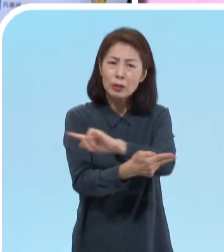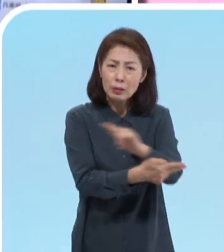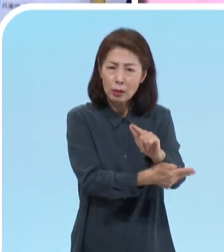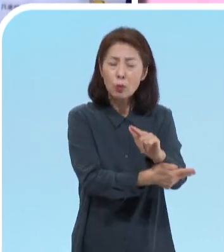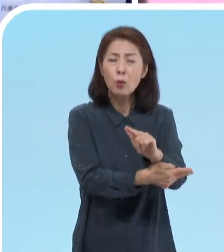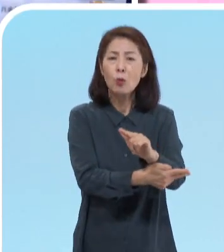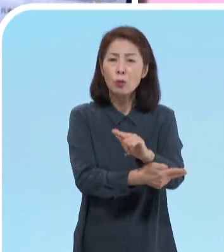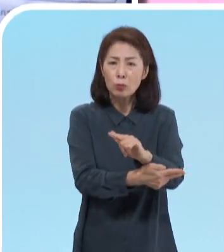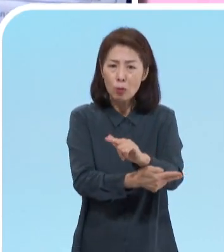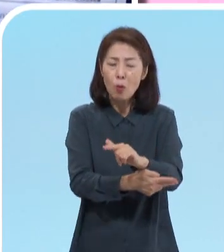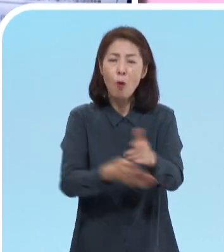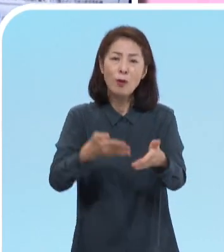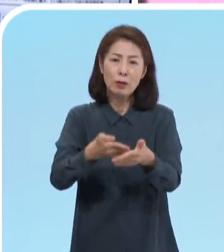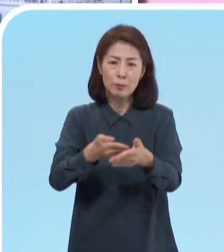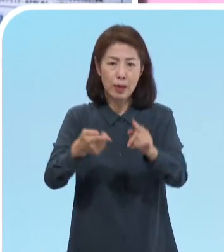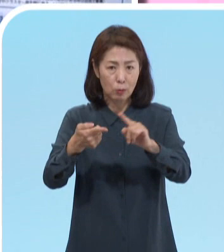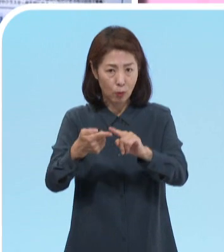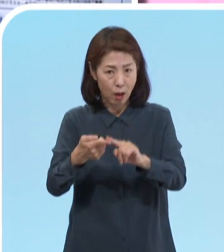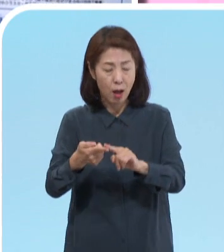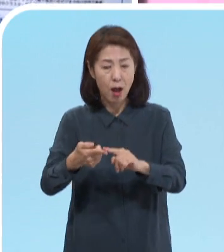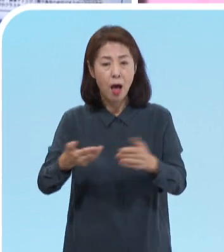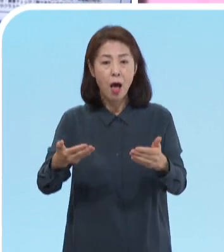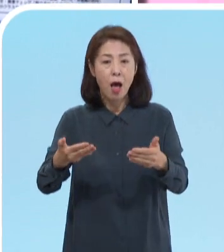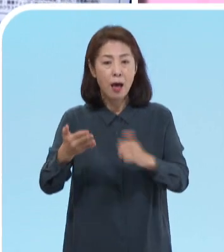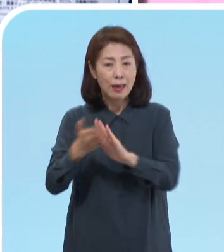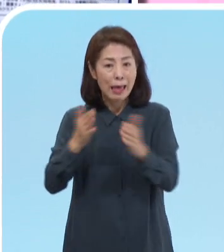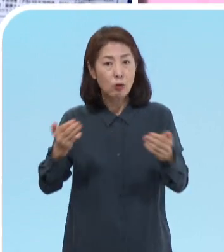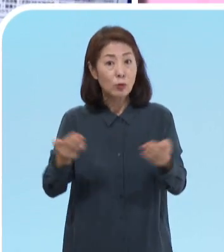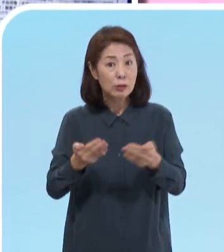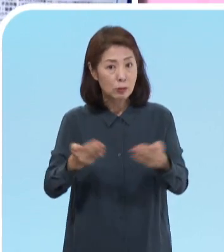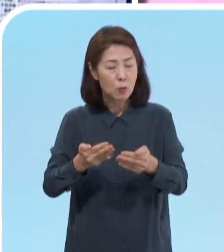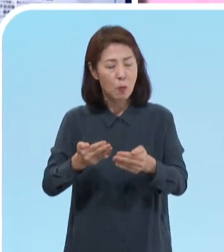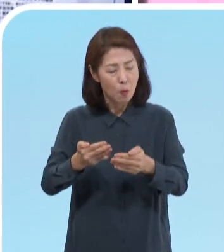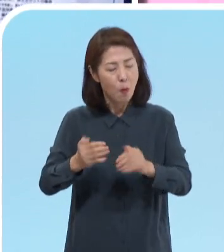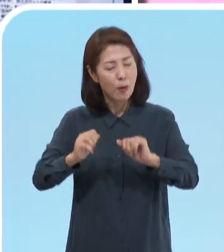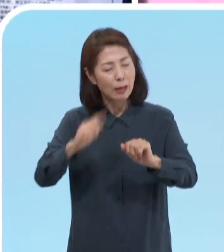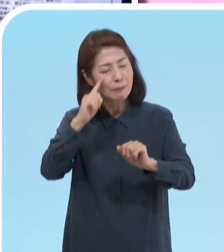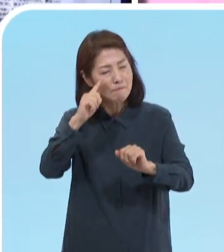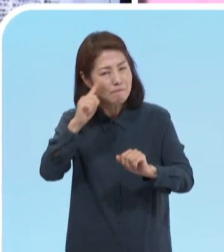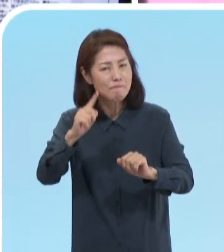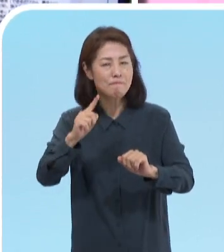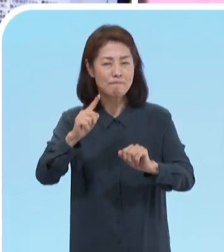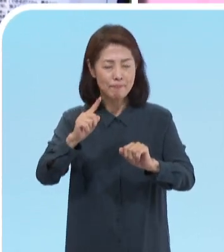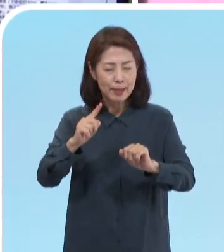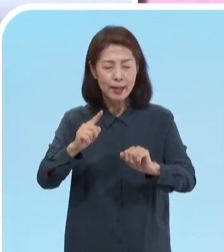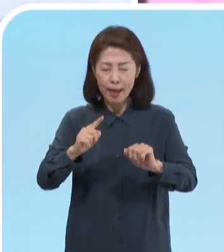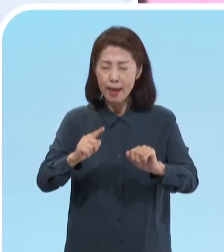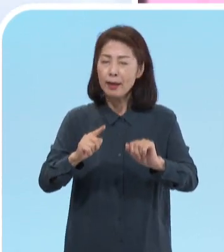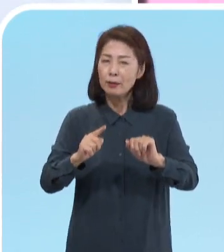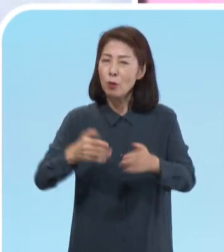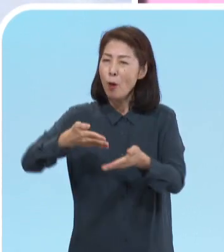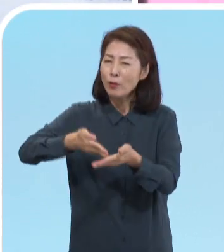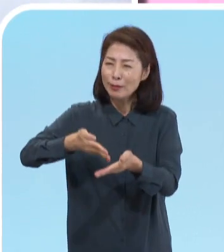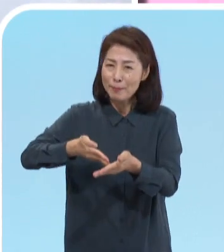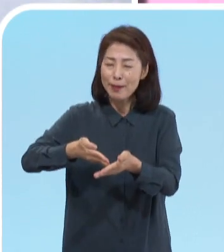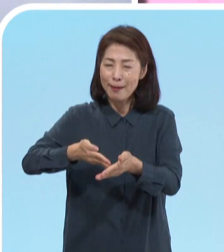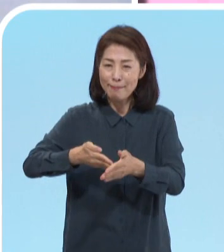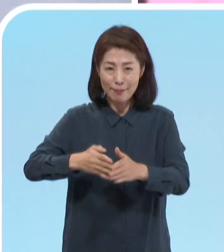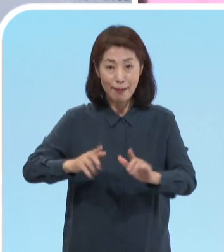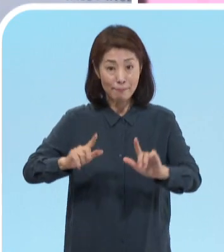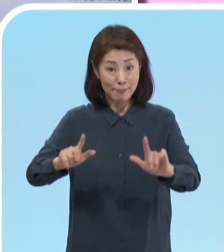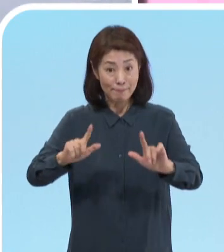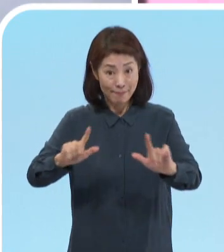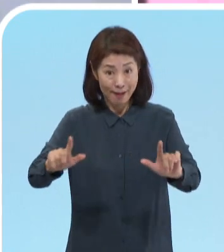供するツールを実際に使ってみて感じたことを配信するなど、行政の取り組みが生活とどう関わっている